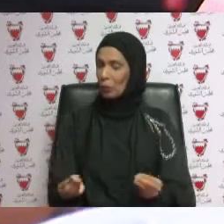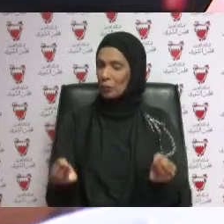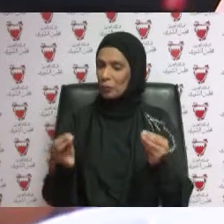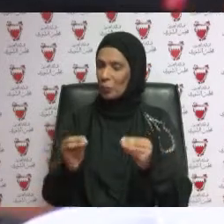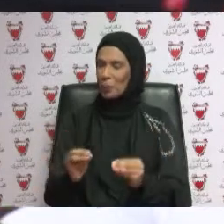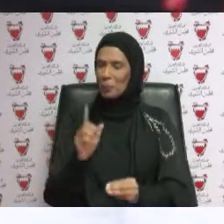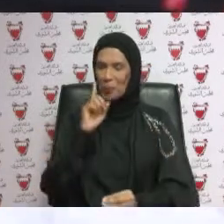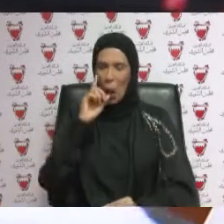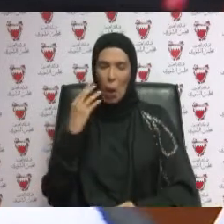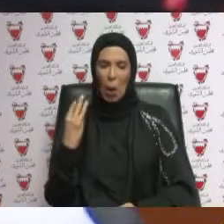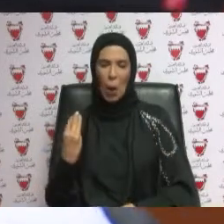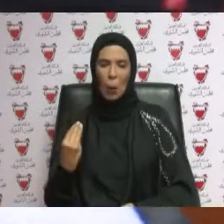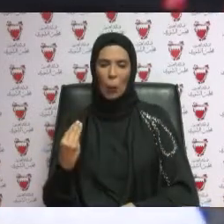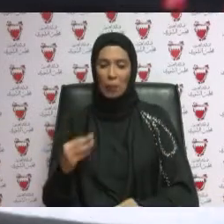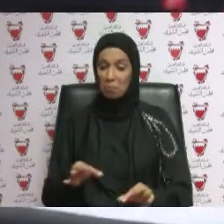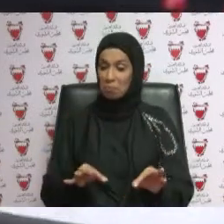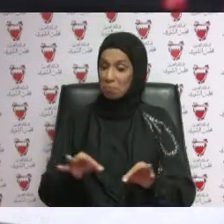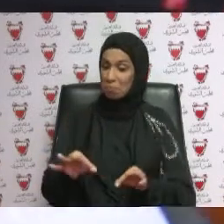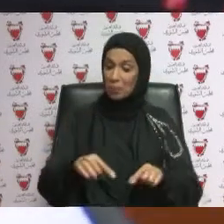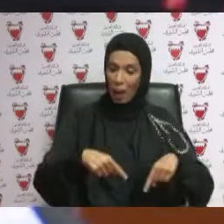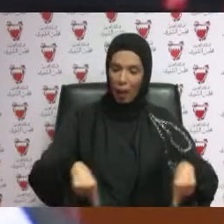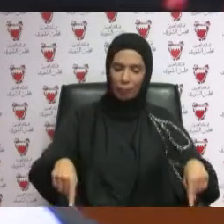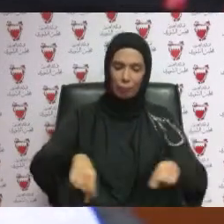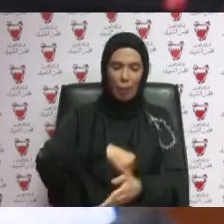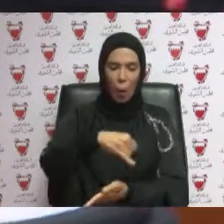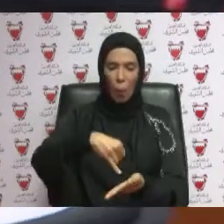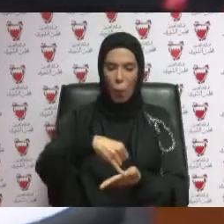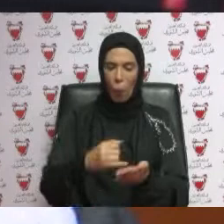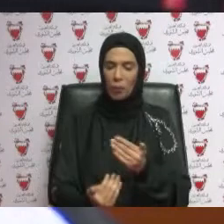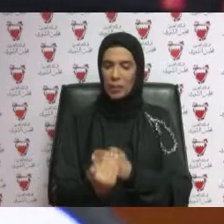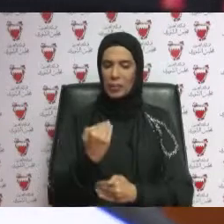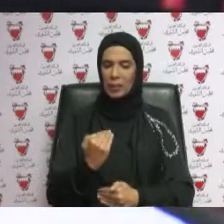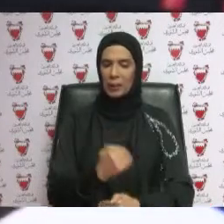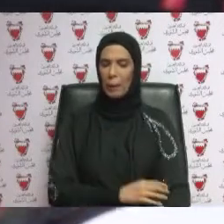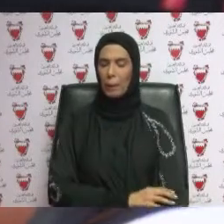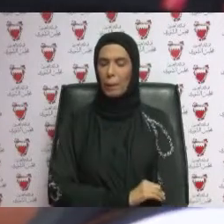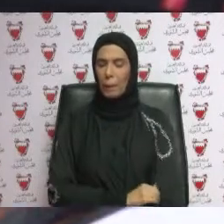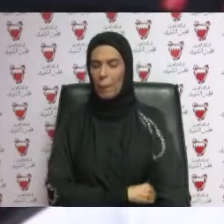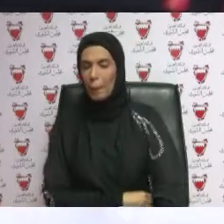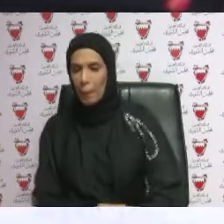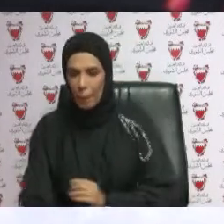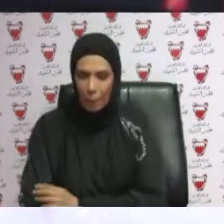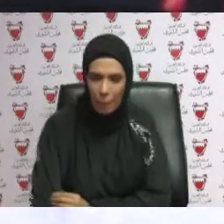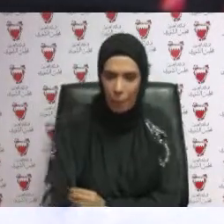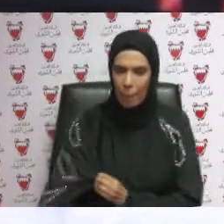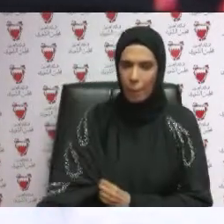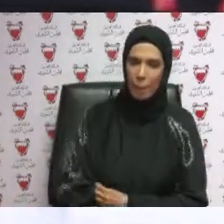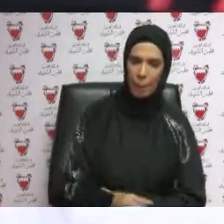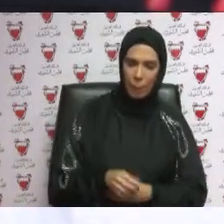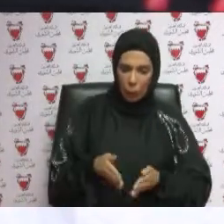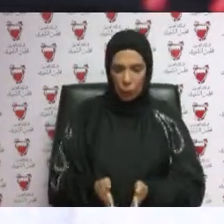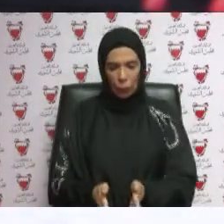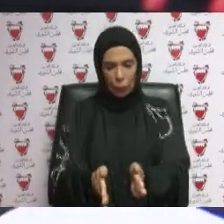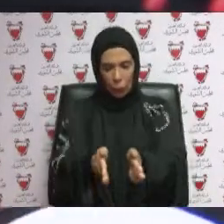لمسة جمالية على التخطيط وعلى المدن الجديدة، وخصوصا أن يعني اترك مجال للممرات